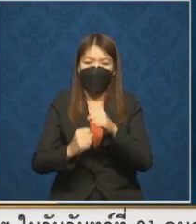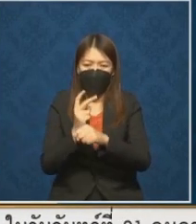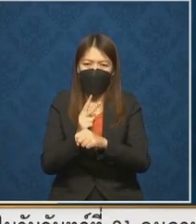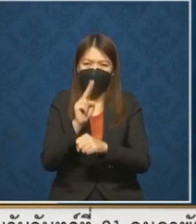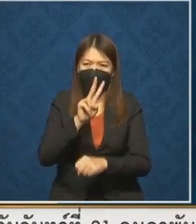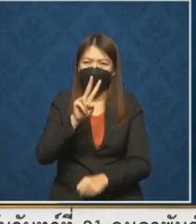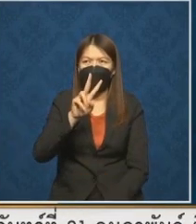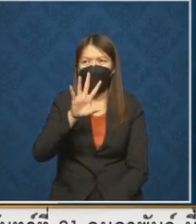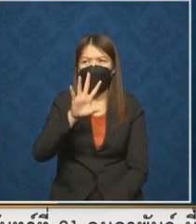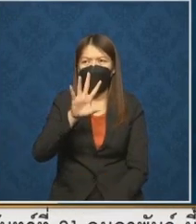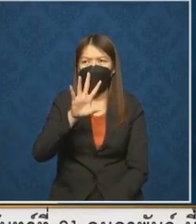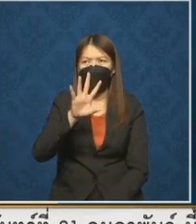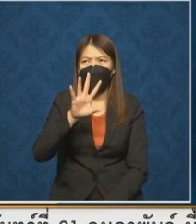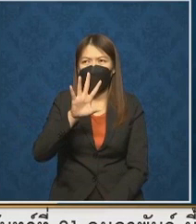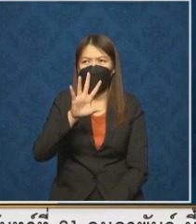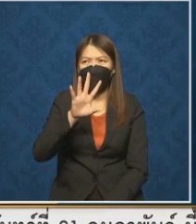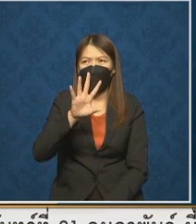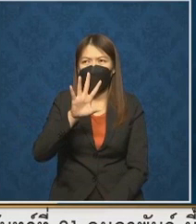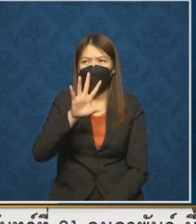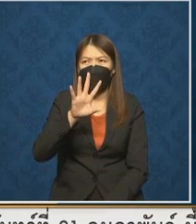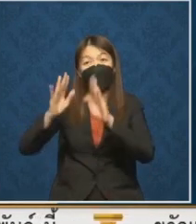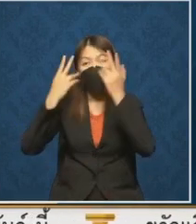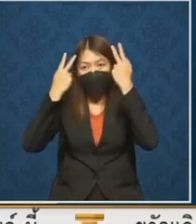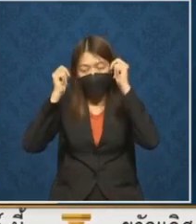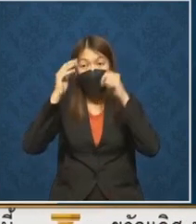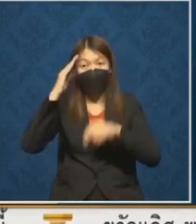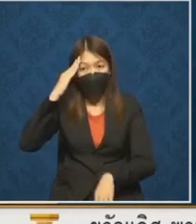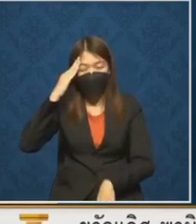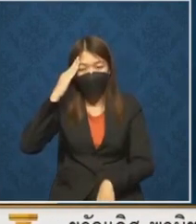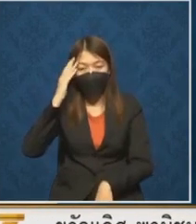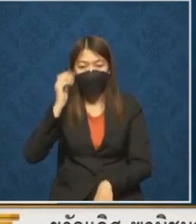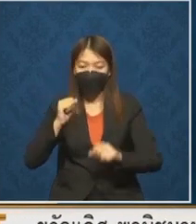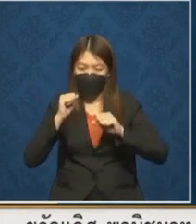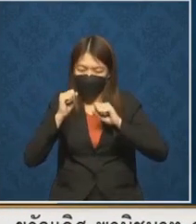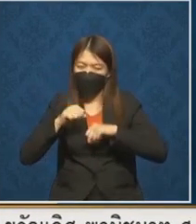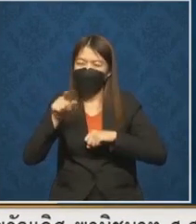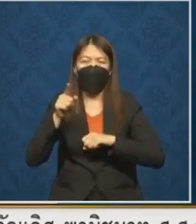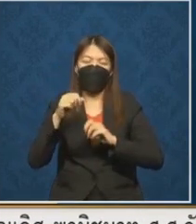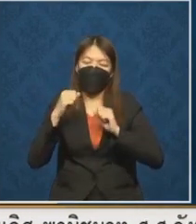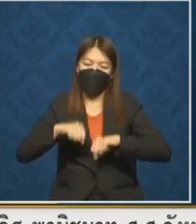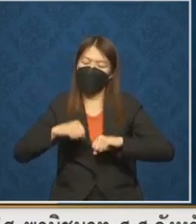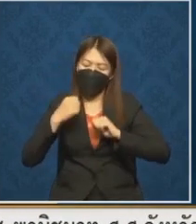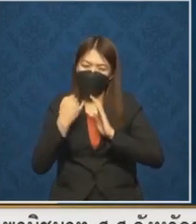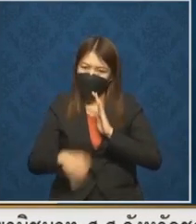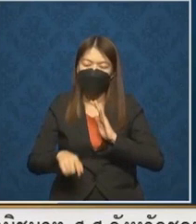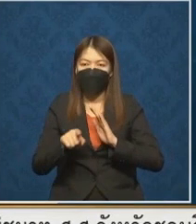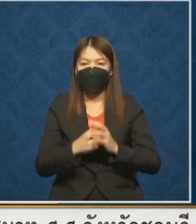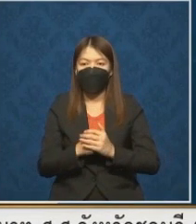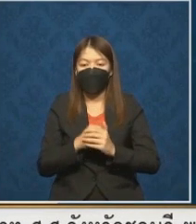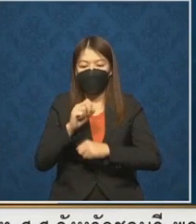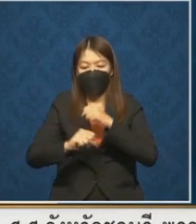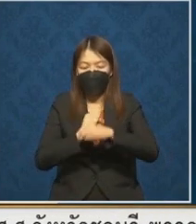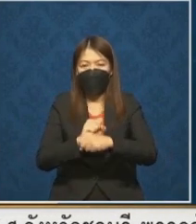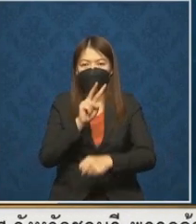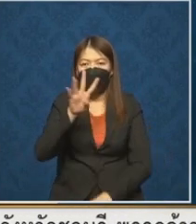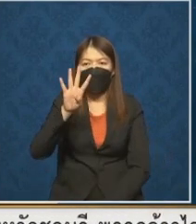62 อัี้ ผม จะ เรีน ท่า ยกให้ ทราบ ว่า การ ตด สน ใจ ของ ท่ ผิด มากพอี 25